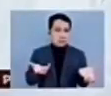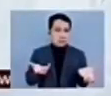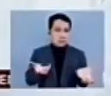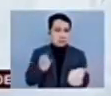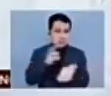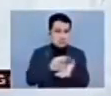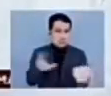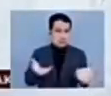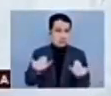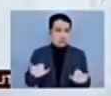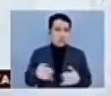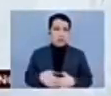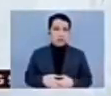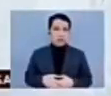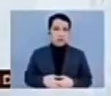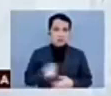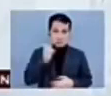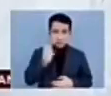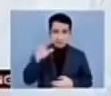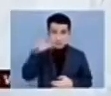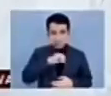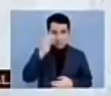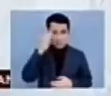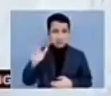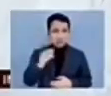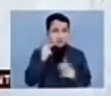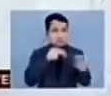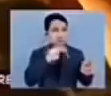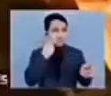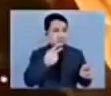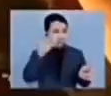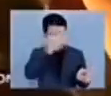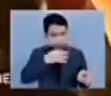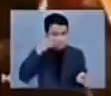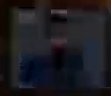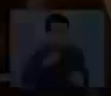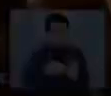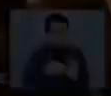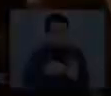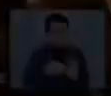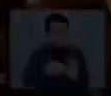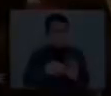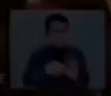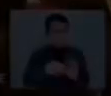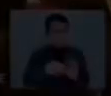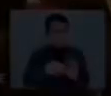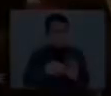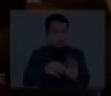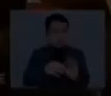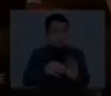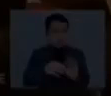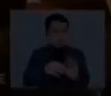ngayon. Marami ang nagtatanong kasi hindi daw na nakikita ang aking mukha. Ito ang bagong audio